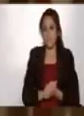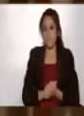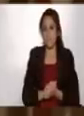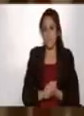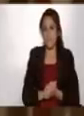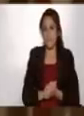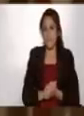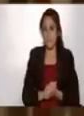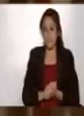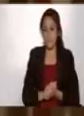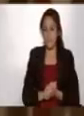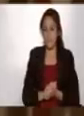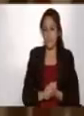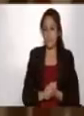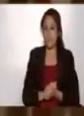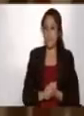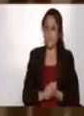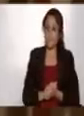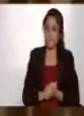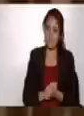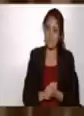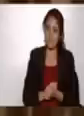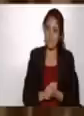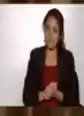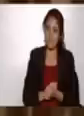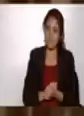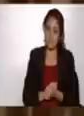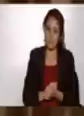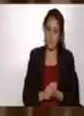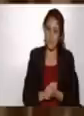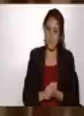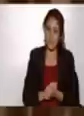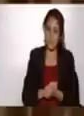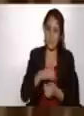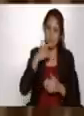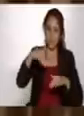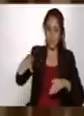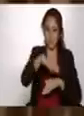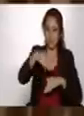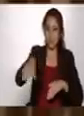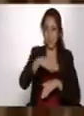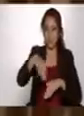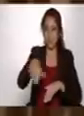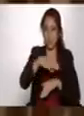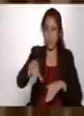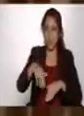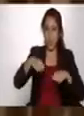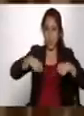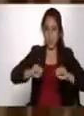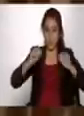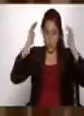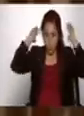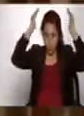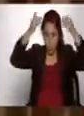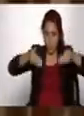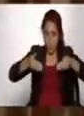له هو ده اللي حصل. قال له ماشي. الوقت دوت كان الدسوق نزل بقى على باب الشارع بتاع اختي، كان ابراهيم حصله بتوك توك.